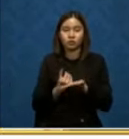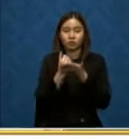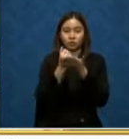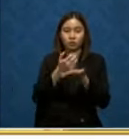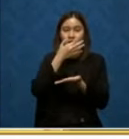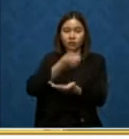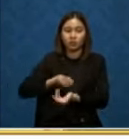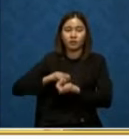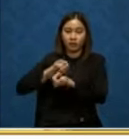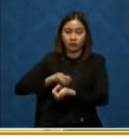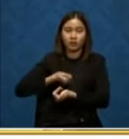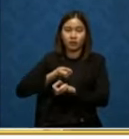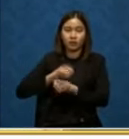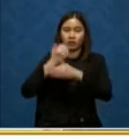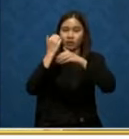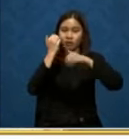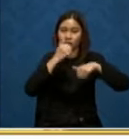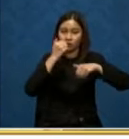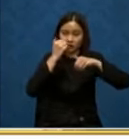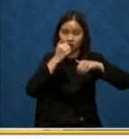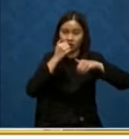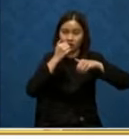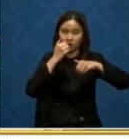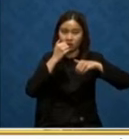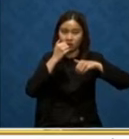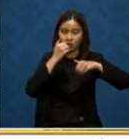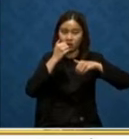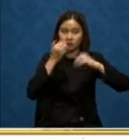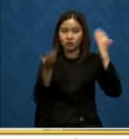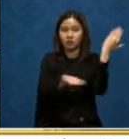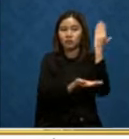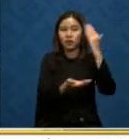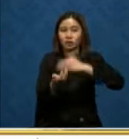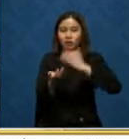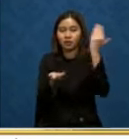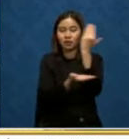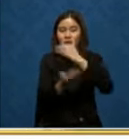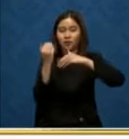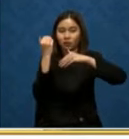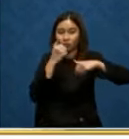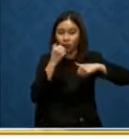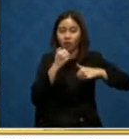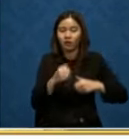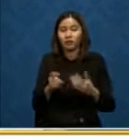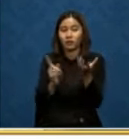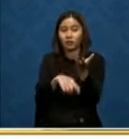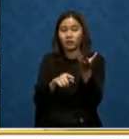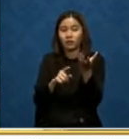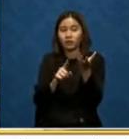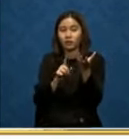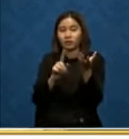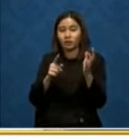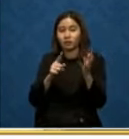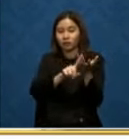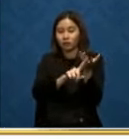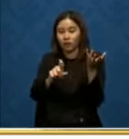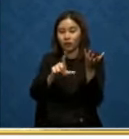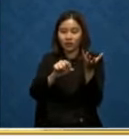เกษตรกรชาวไร่อ้อยชาวไร่ที่ตัดอ้อยสดแล้วในอัตราการละ 120บาท